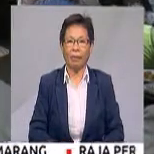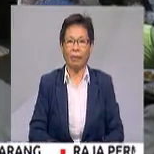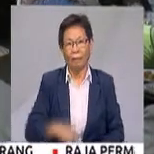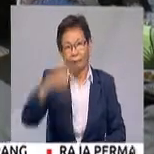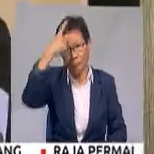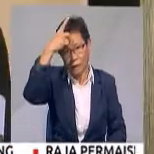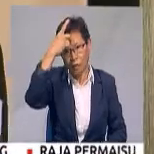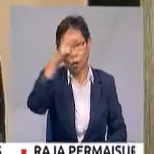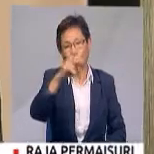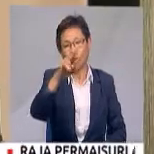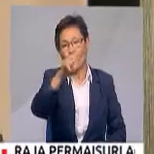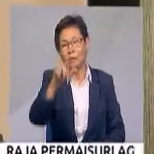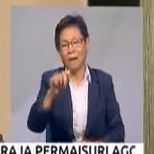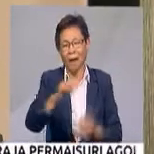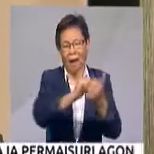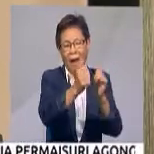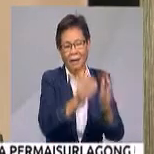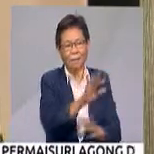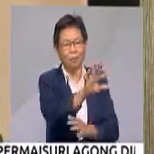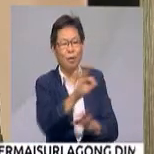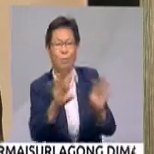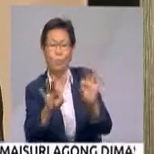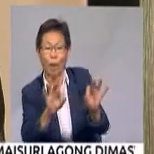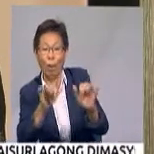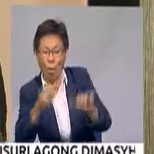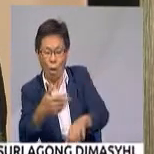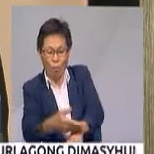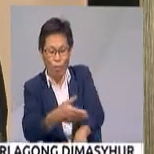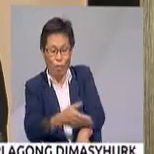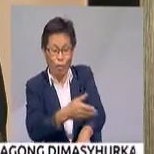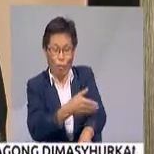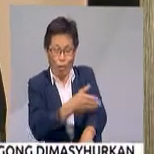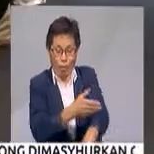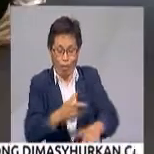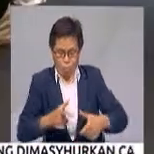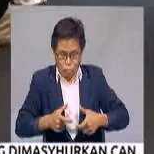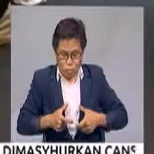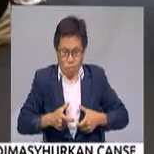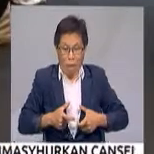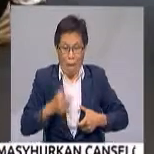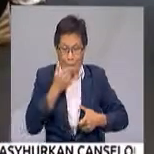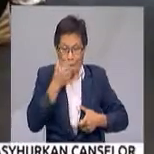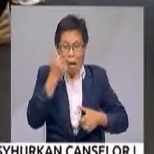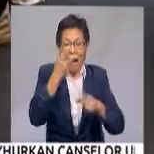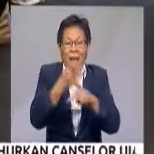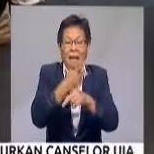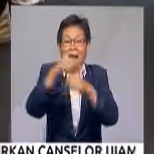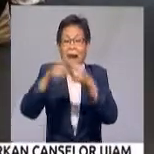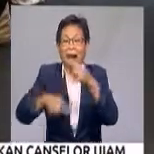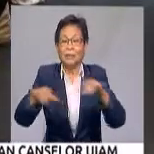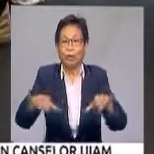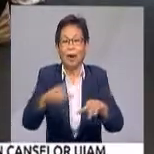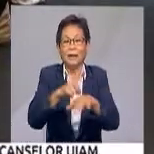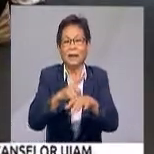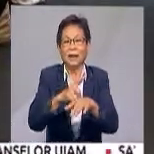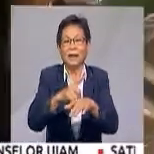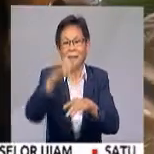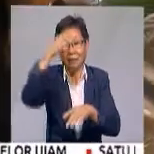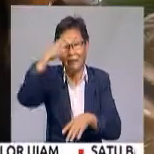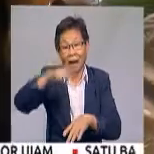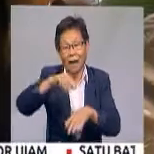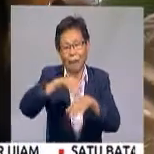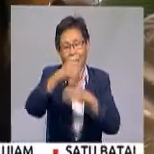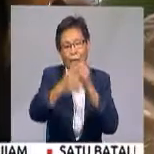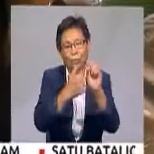Datuk Seri Norza percaya atlet yang dipilih mampu membaiki pungutan pingat terbaik di luar negara sejak kali terakhir melakukannya di Korat, Thailand